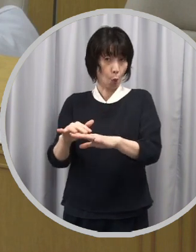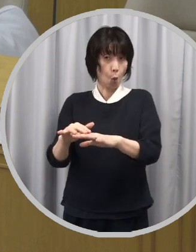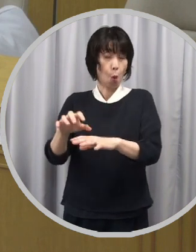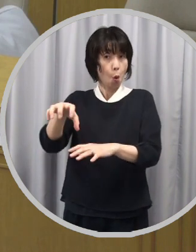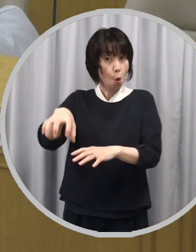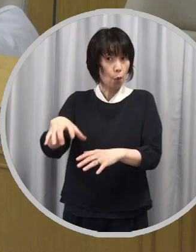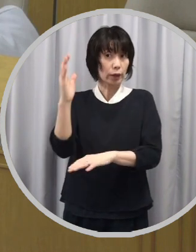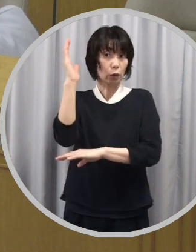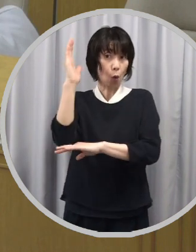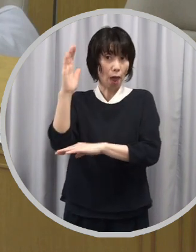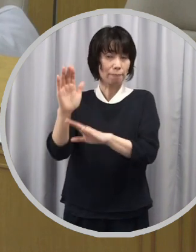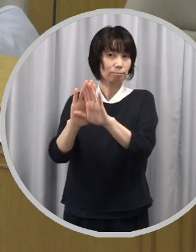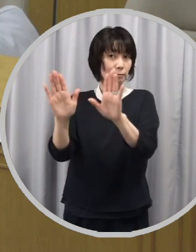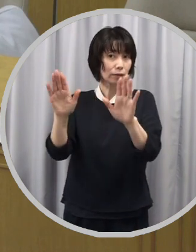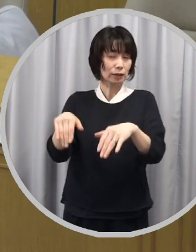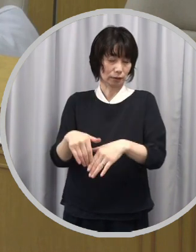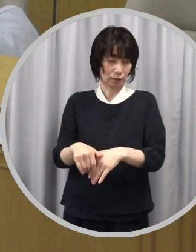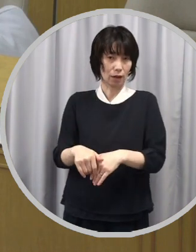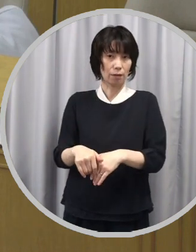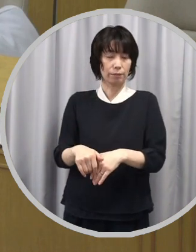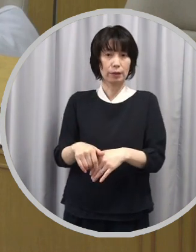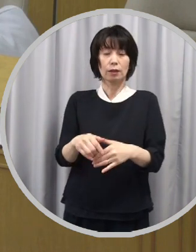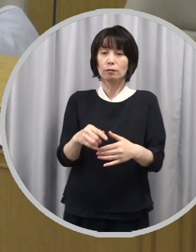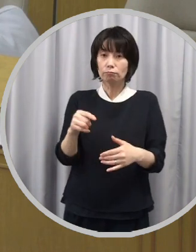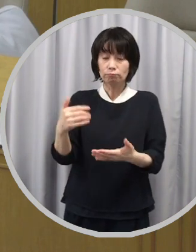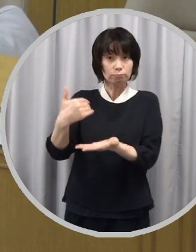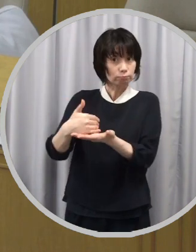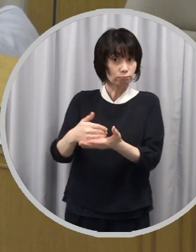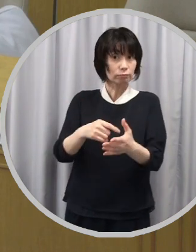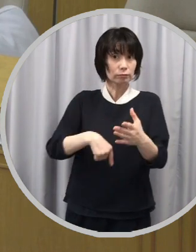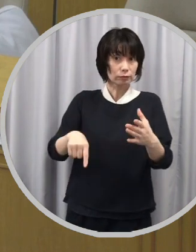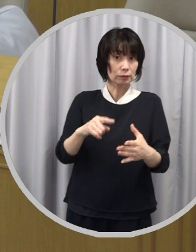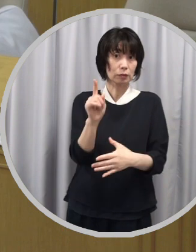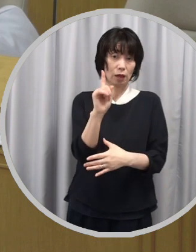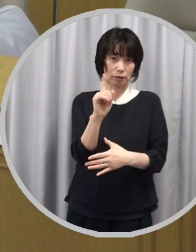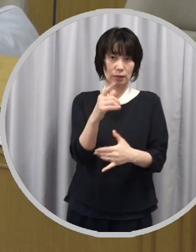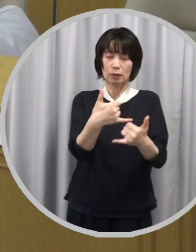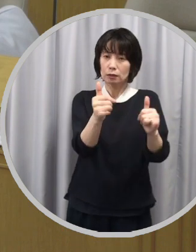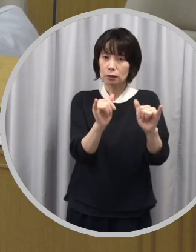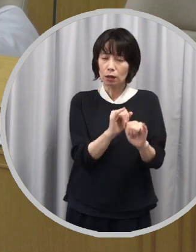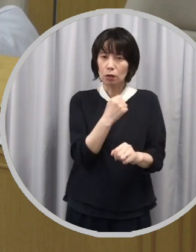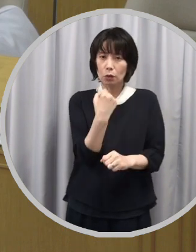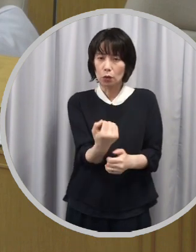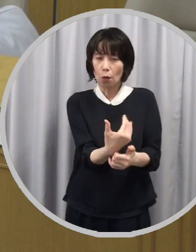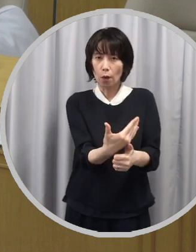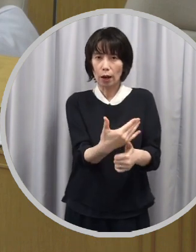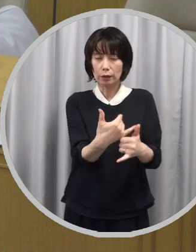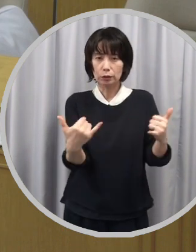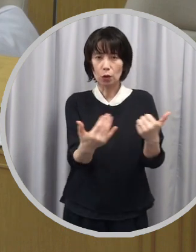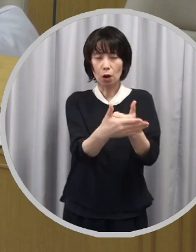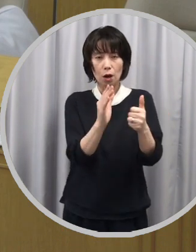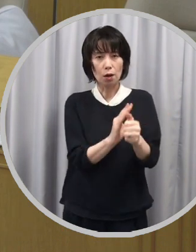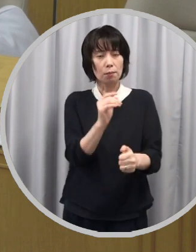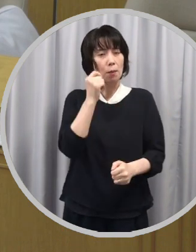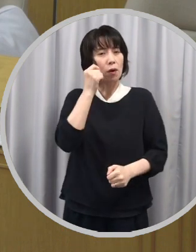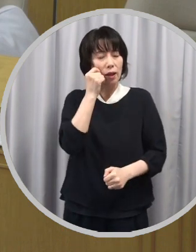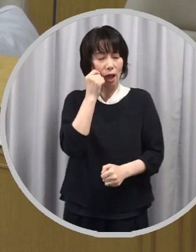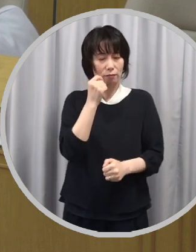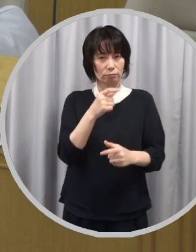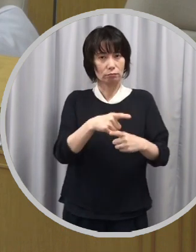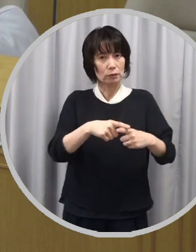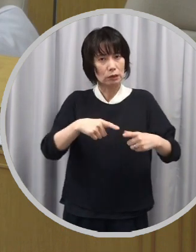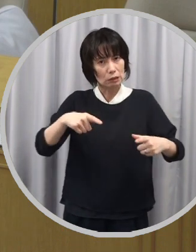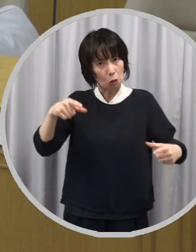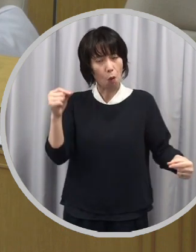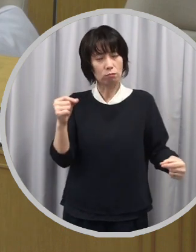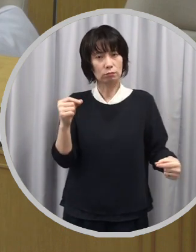聞く機会がありました。社会の中で一番弱者と思われるそういった方々を守れないという、この日本という